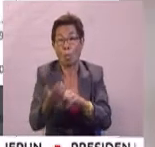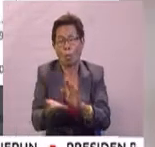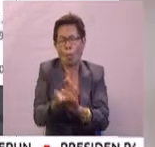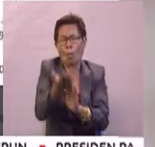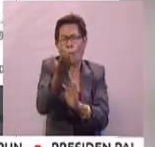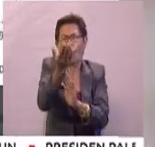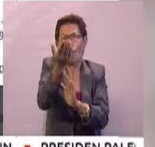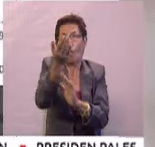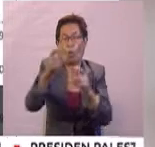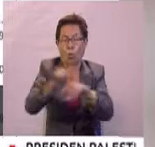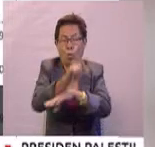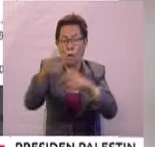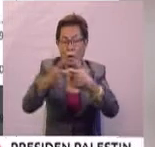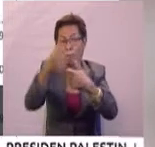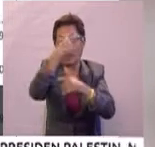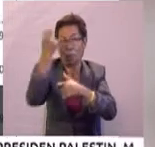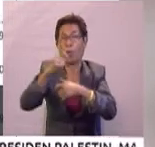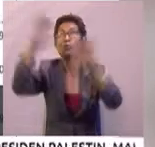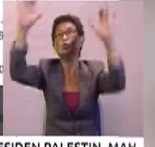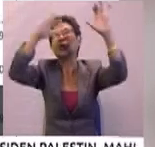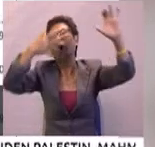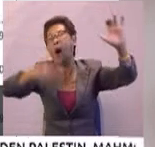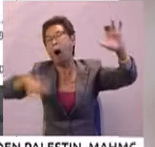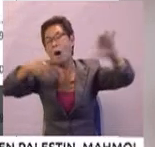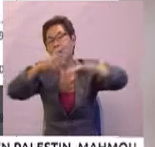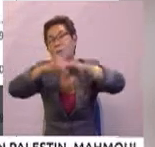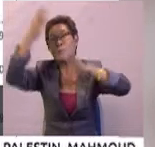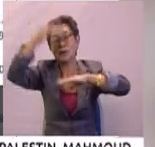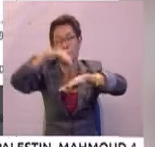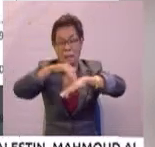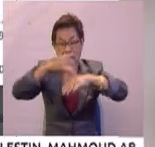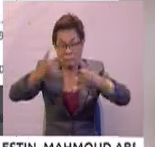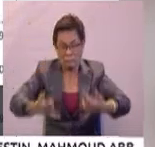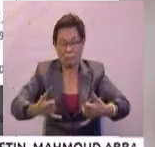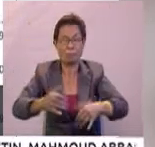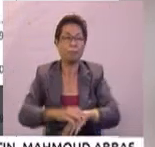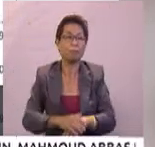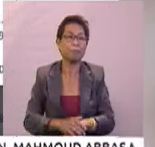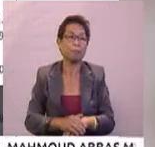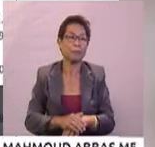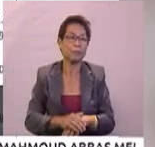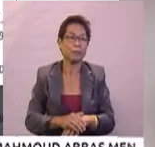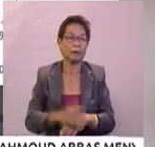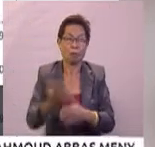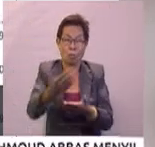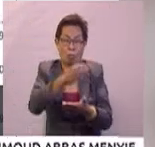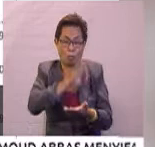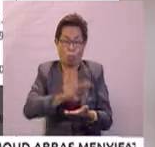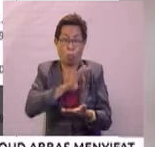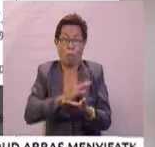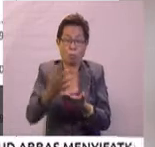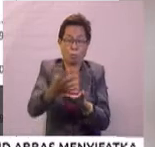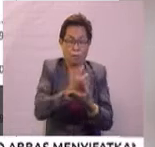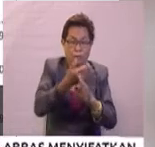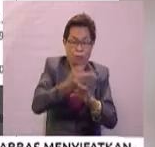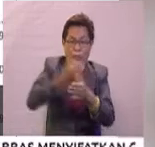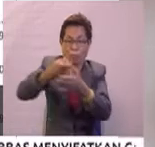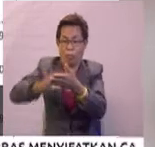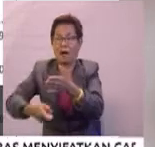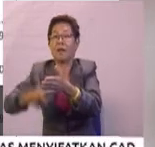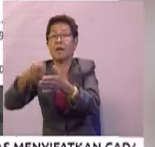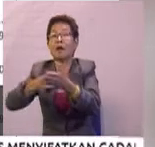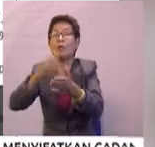penggunaan elektrik disebabkan kesan cuaca panas di Malaysia pada masa ini. Jelasnya, margin hasil dan pendapatan sebelum faedah,